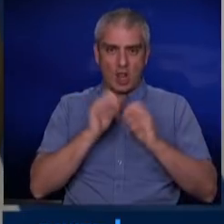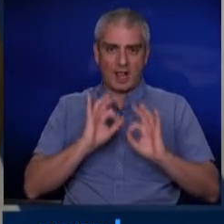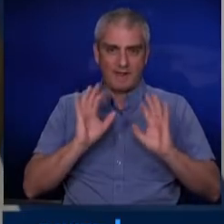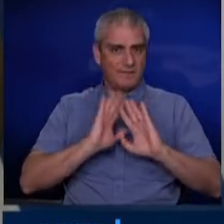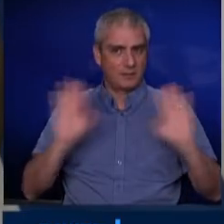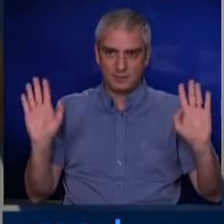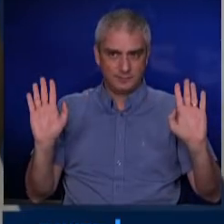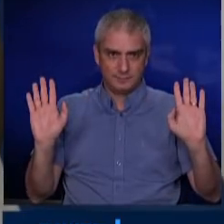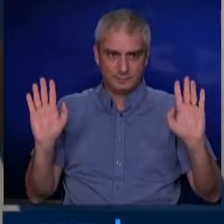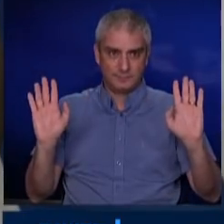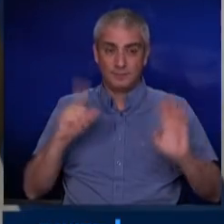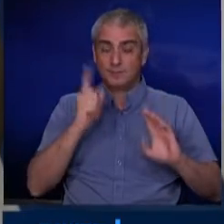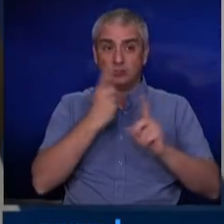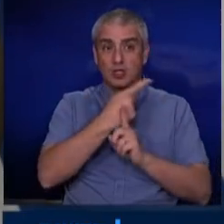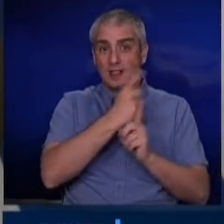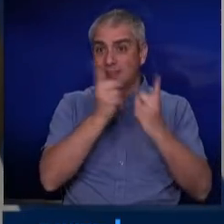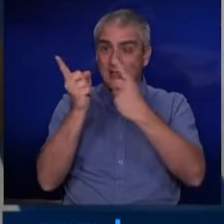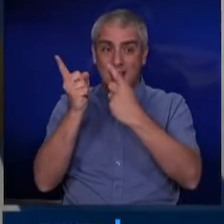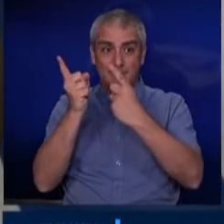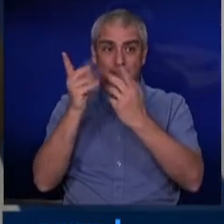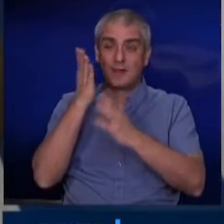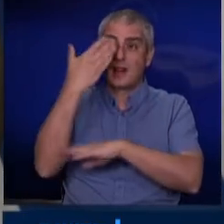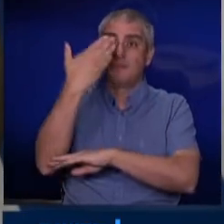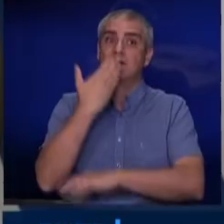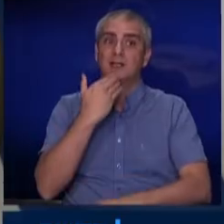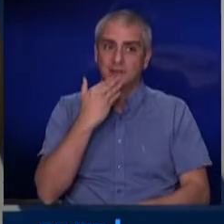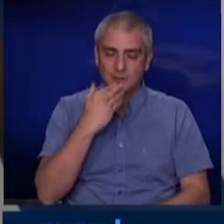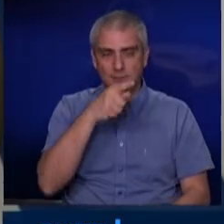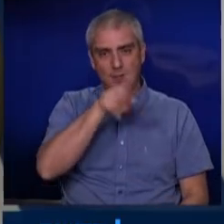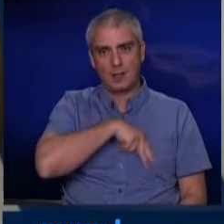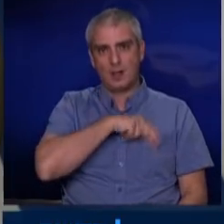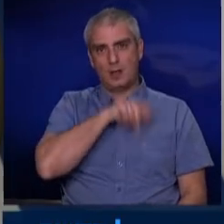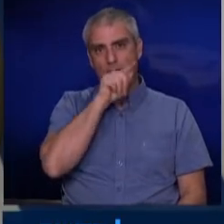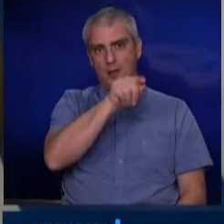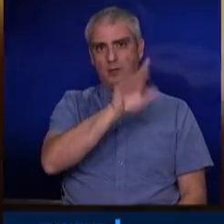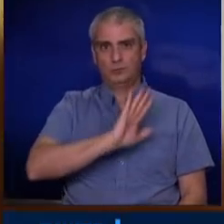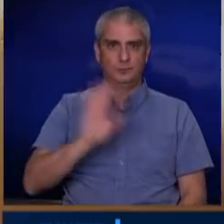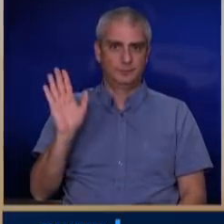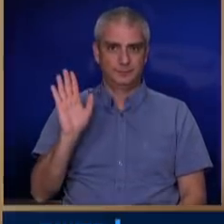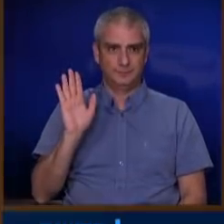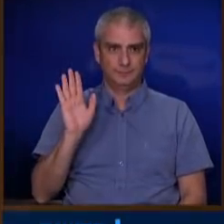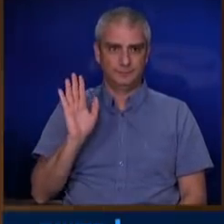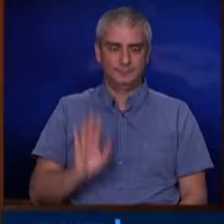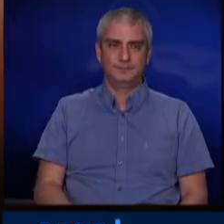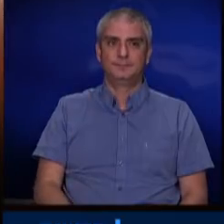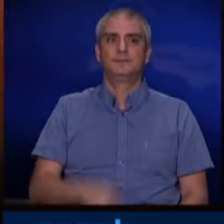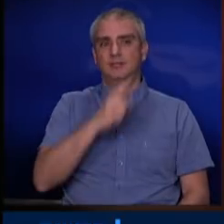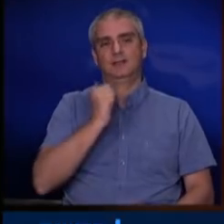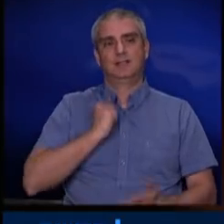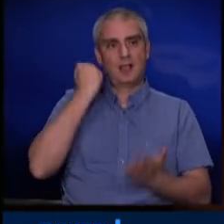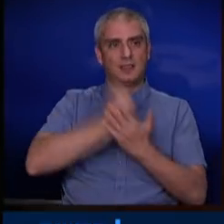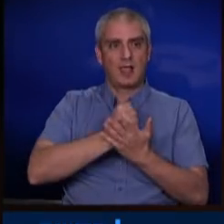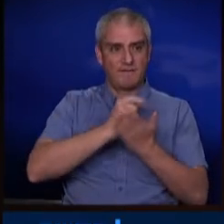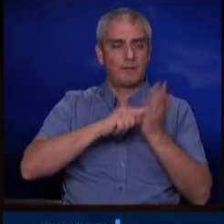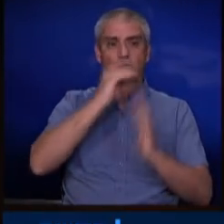יותר. מי שמכוון טילים לעבר מדינת ישראל נושא באחריות. צהל תקף הלילה מטרות